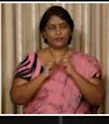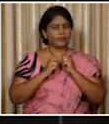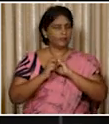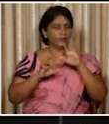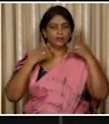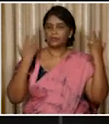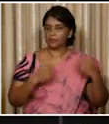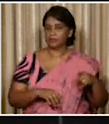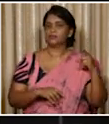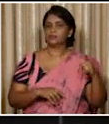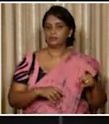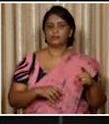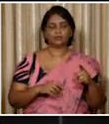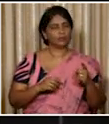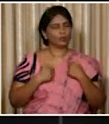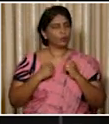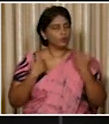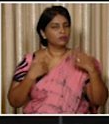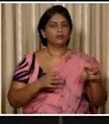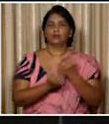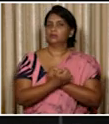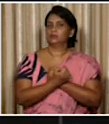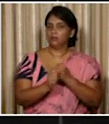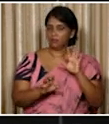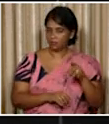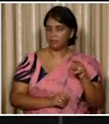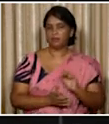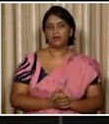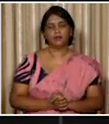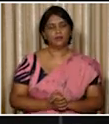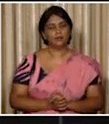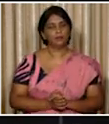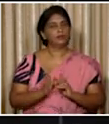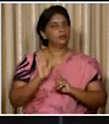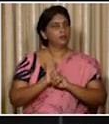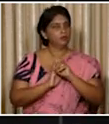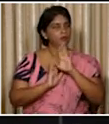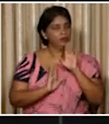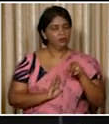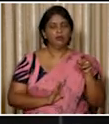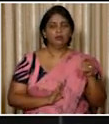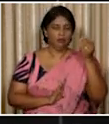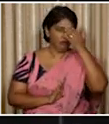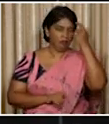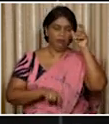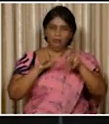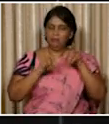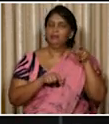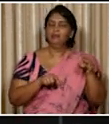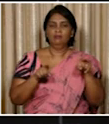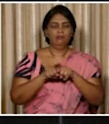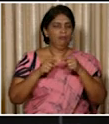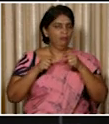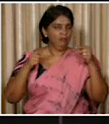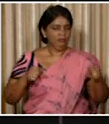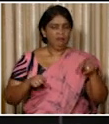ஒன்றான தமிழினத்தின் பூர்வீக நிலங்கள் மீது தொடரும் ஆக்கிரமிப்பின் ஆகப்பிந்திய வெளிப்பாடாக இச்சம்பவம் நடந்திருக்கிறது. இத்தகைய